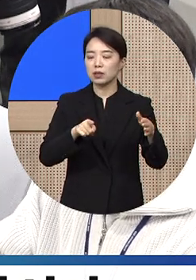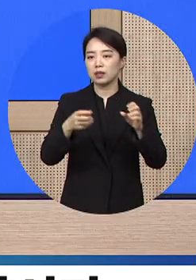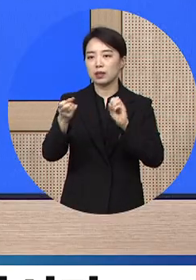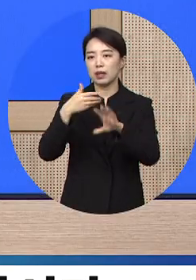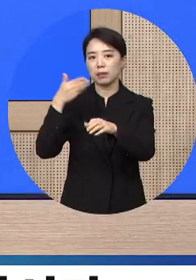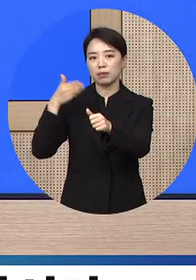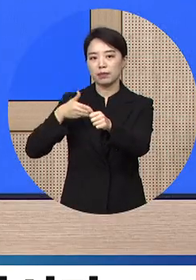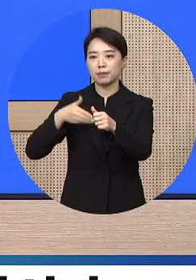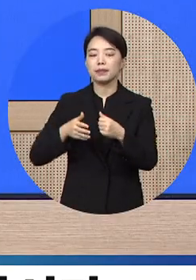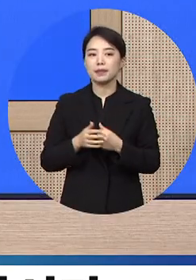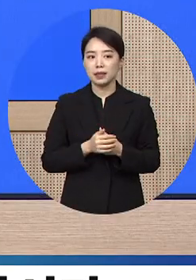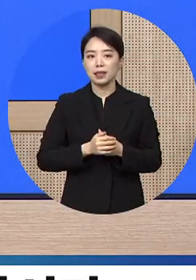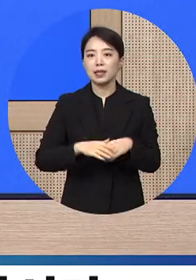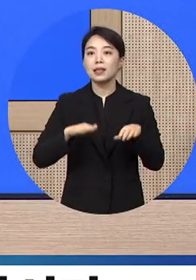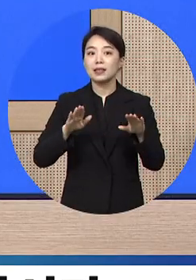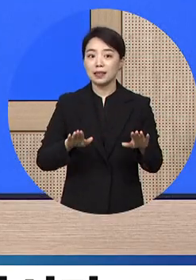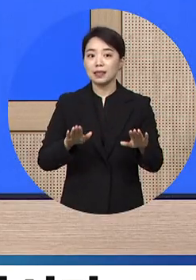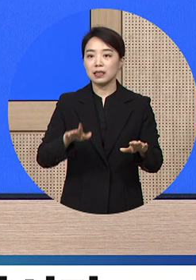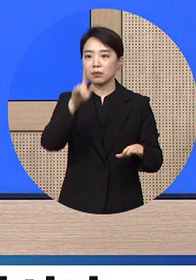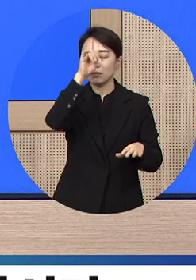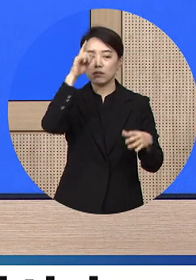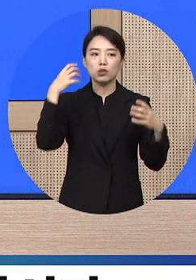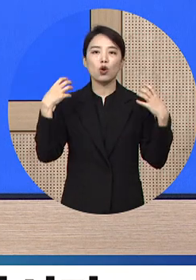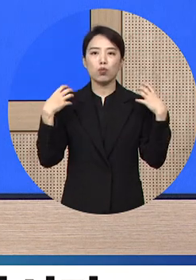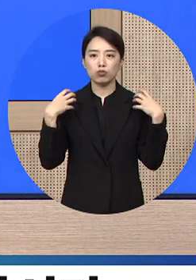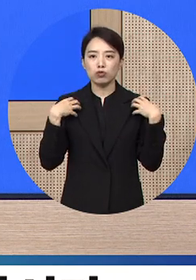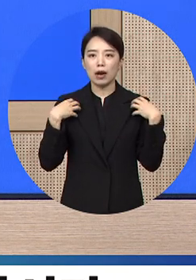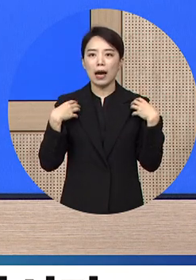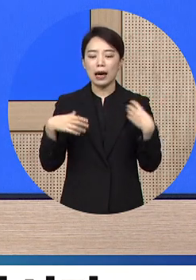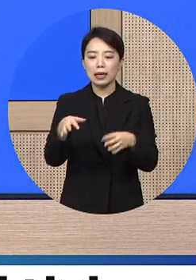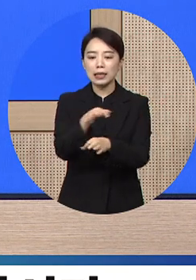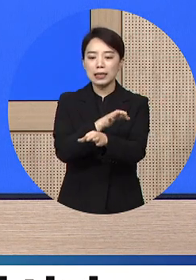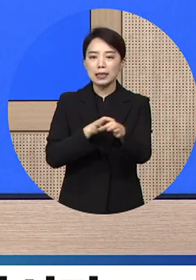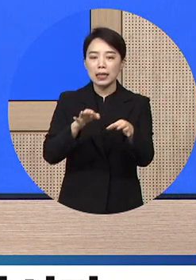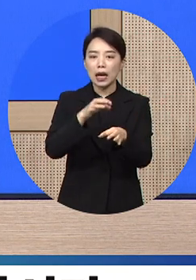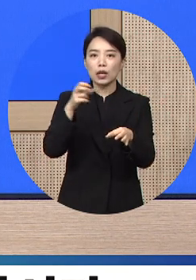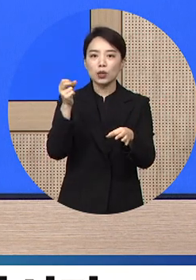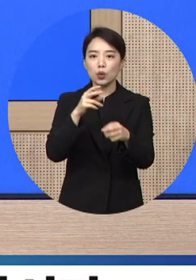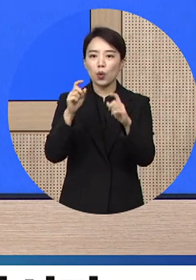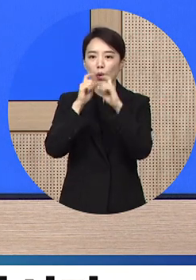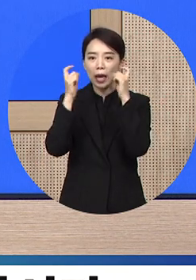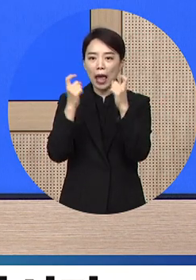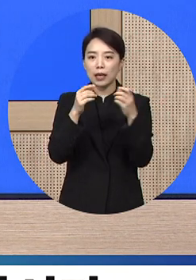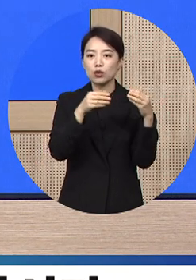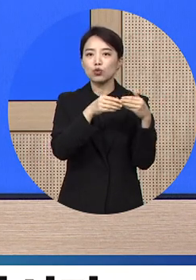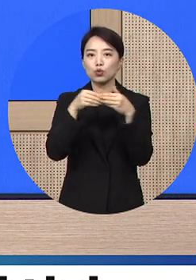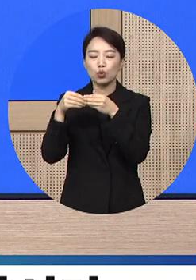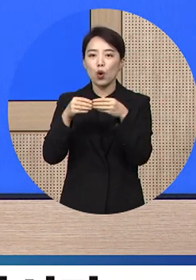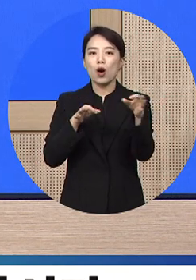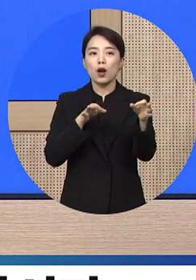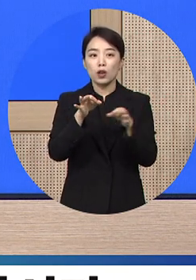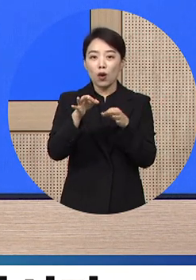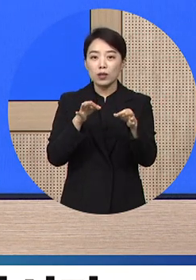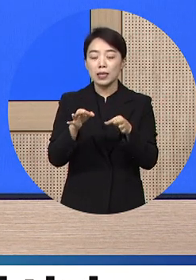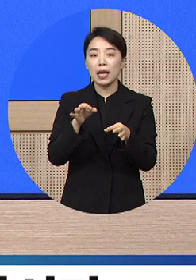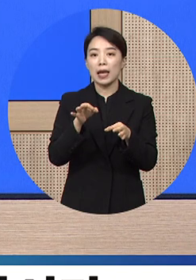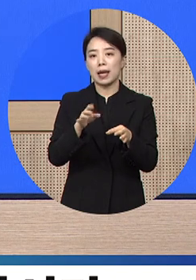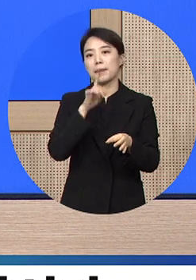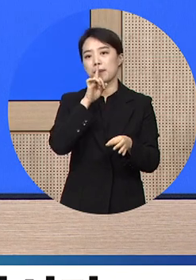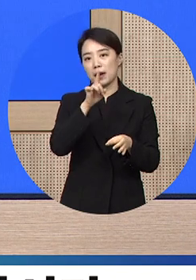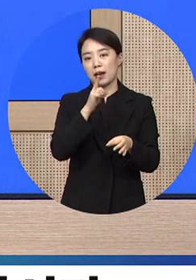부탁드리겠습니다. 지금 이제 정부가 그 시장 경제 또 민간 주도 경제를 표방하고 주장하고